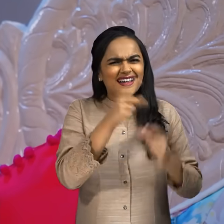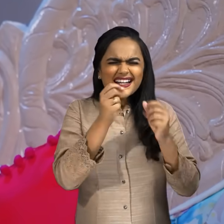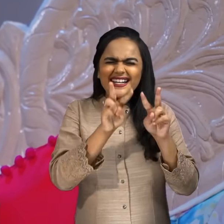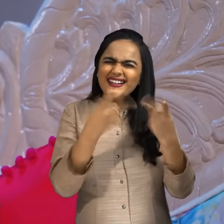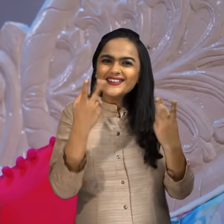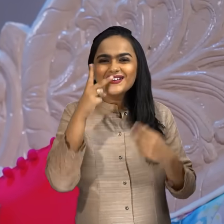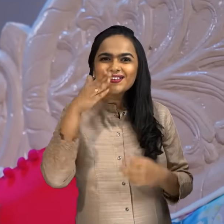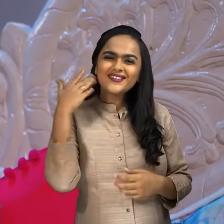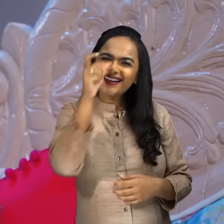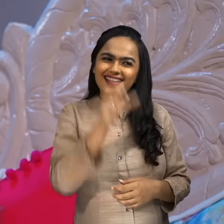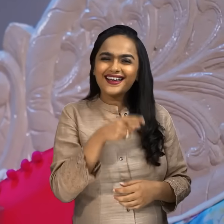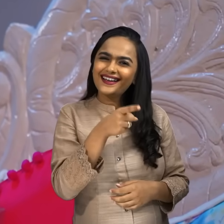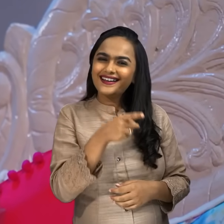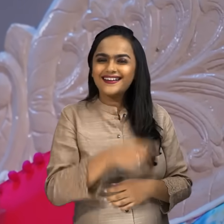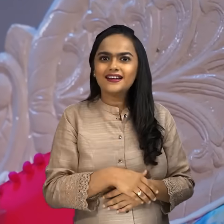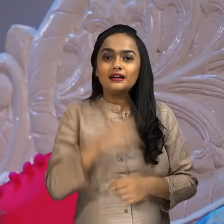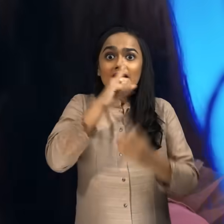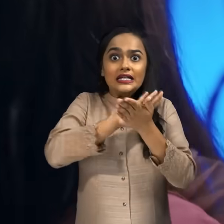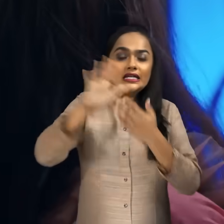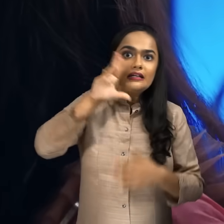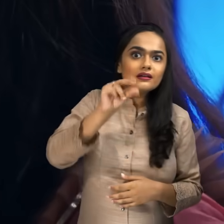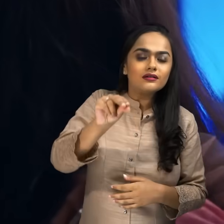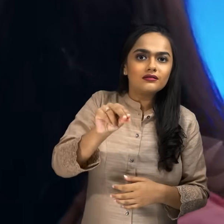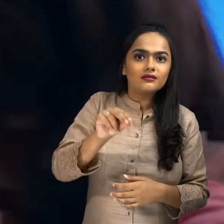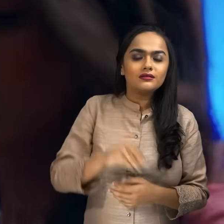कुछ तो बात है तुम्हारे अंदर विराट सिंह।